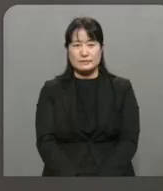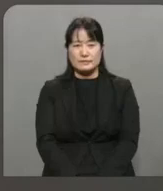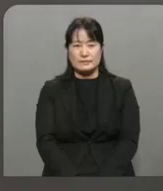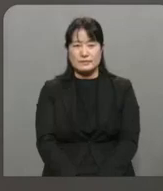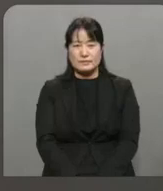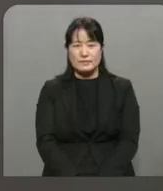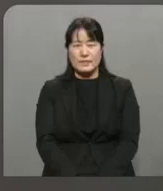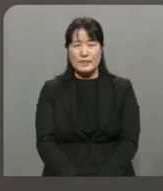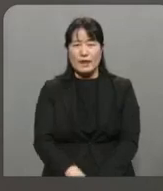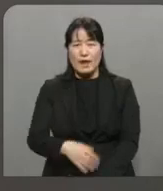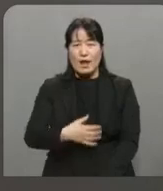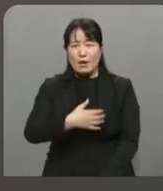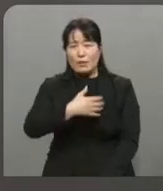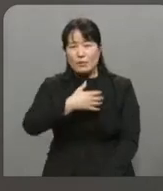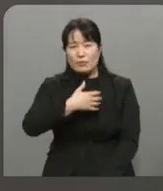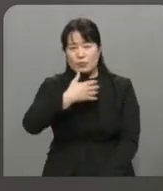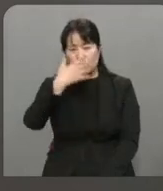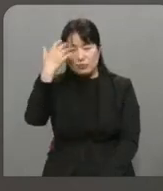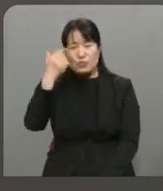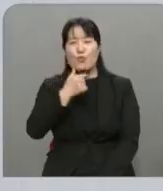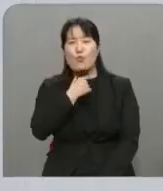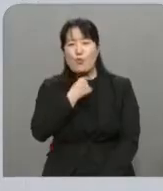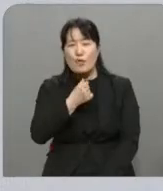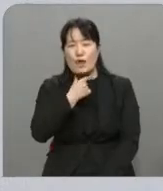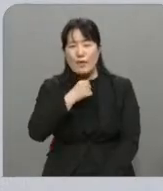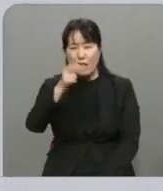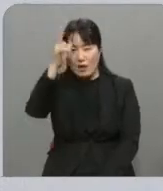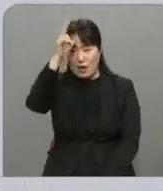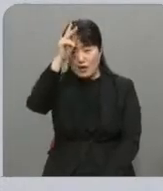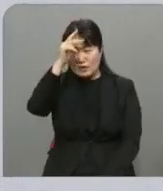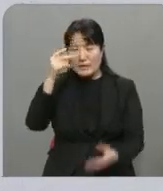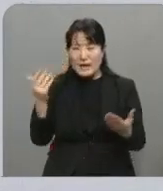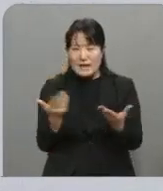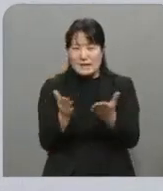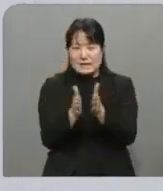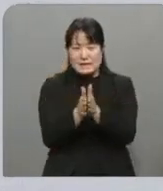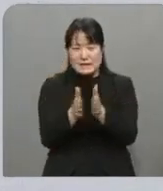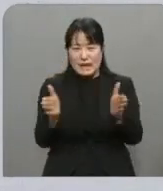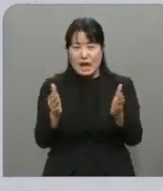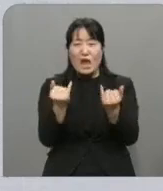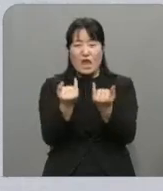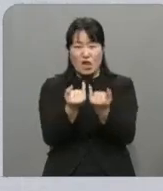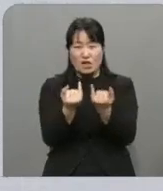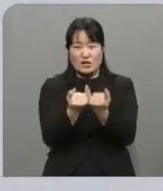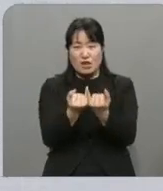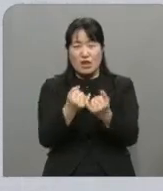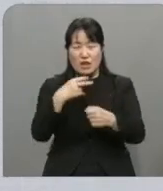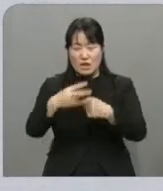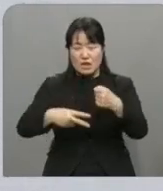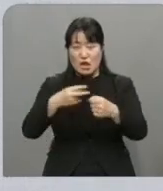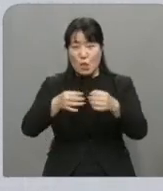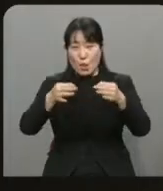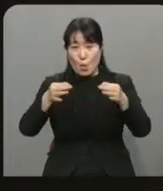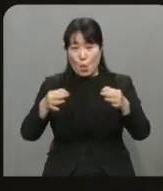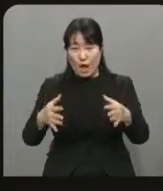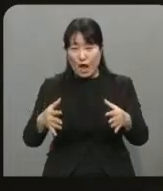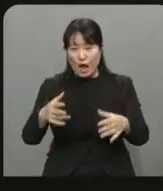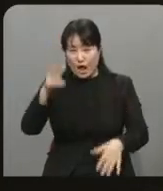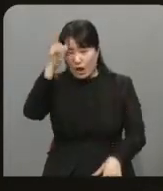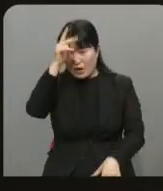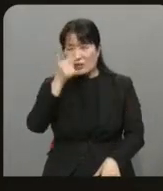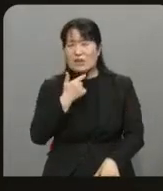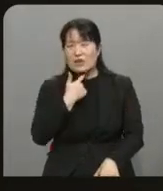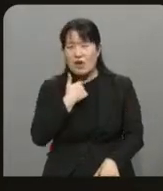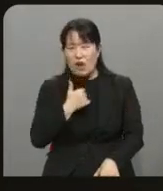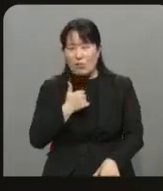꿈에 그리던 제복을 입은 지 3년 차에 접어든 20대 중반의 여성 경찰관. 지난 2년여 동안의 이 제복은